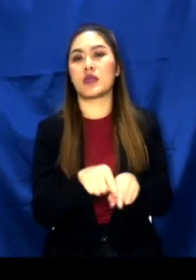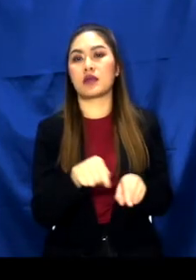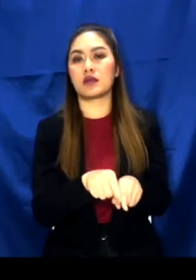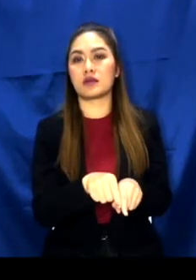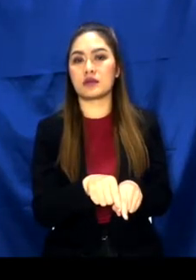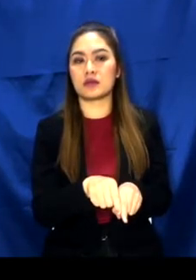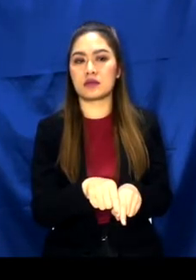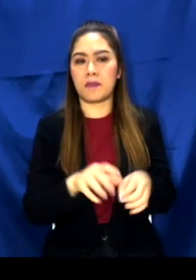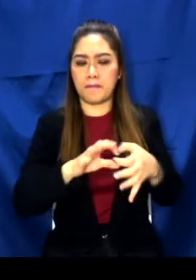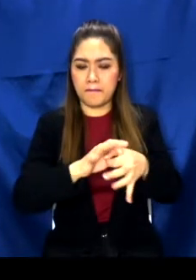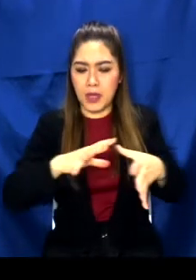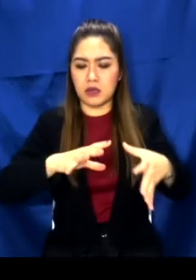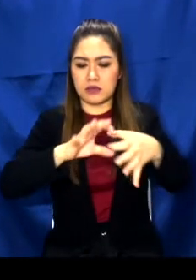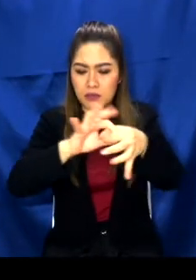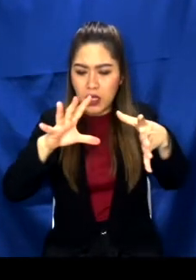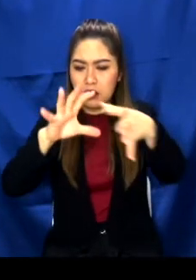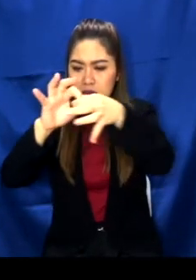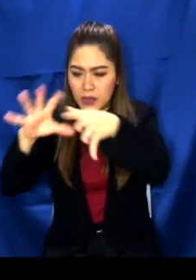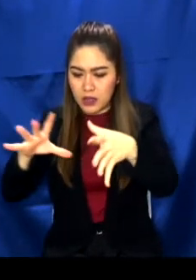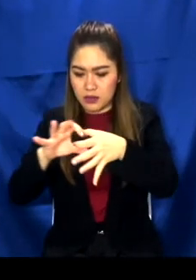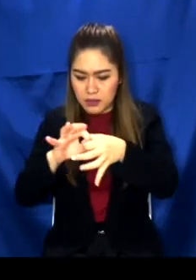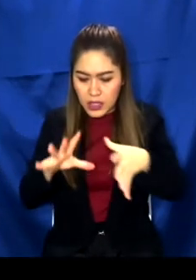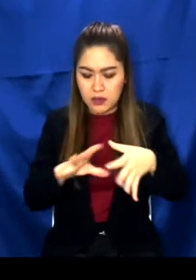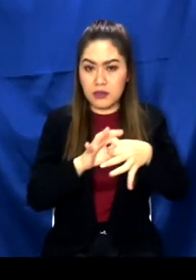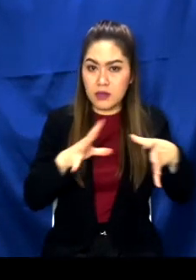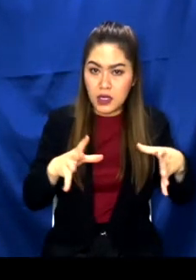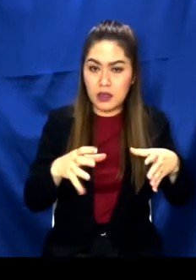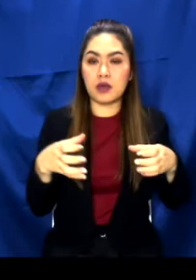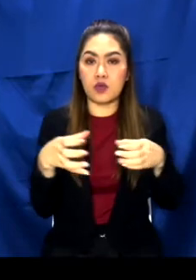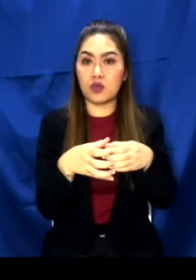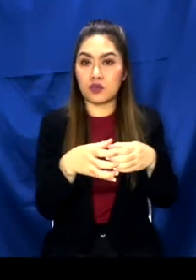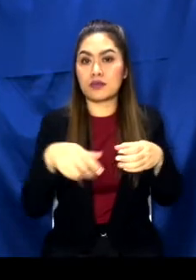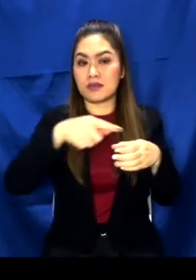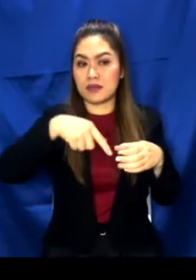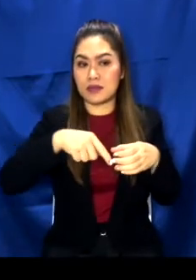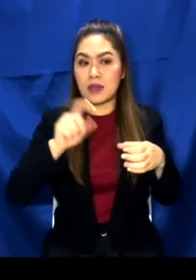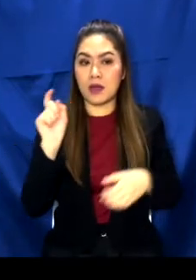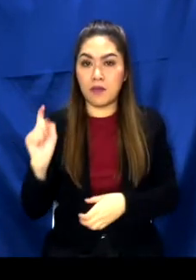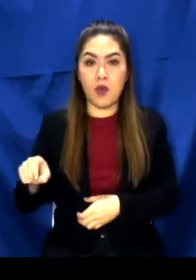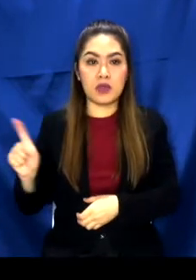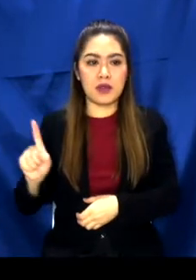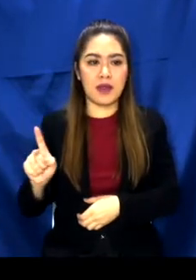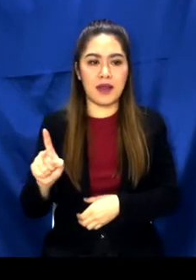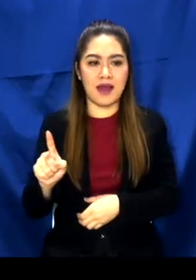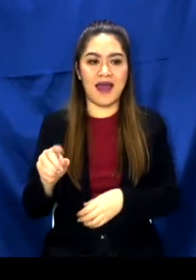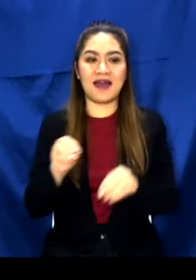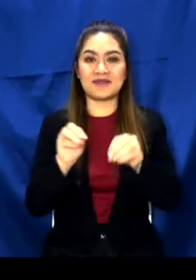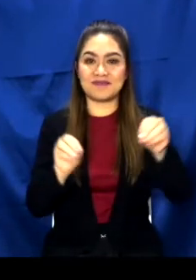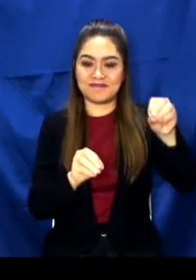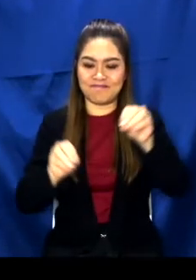จะอันกรุ๊ปจนกว่าว่าเราจะเลือกอันที่ได้พออันกรุ๊ปเสร็จใช่ไหมคะพอเรากดอีกทีนึงเนี่ยมันเลิกอันกรุ๊ปแล้ว